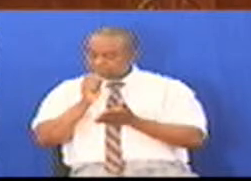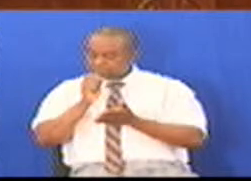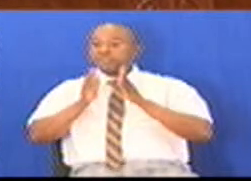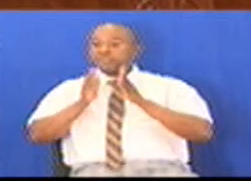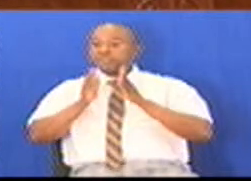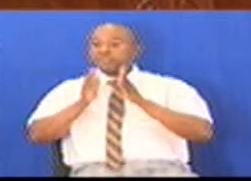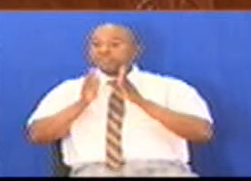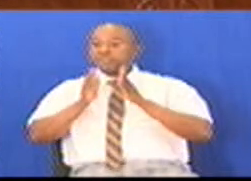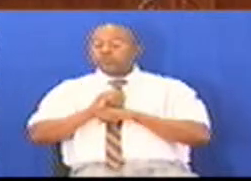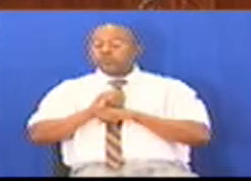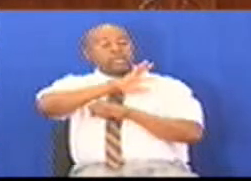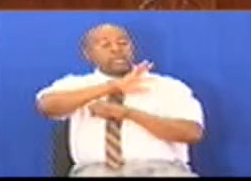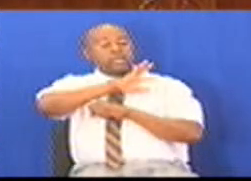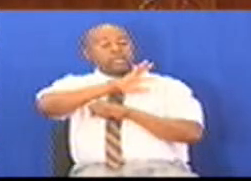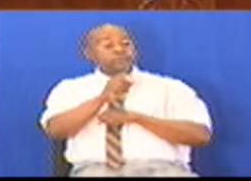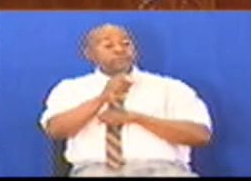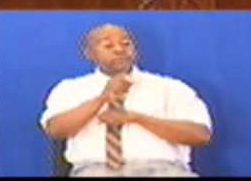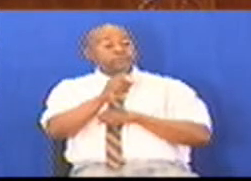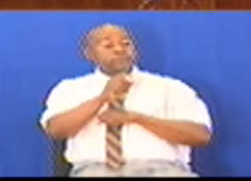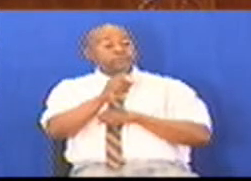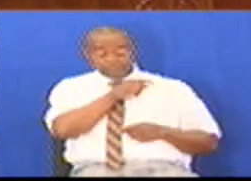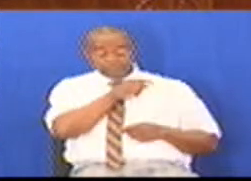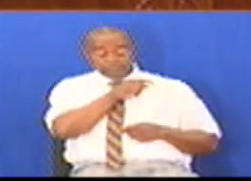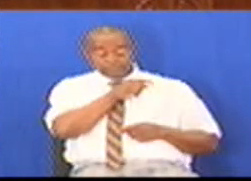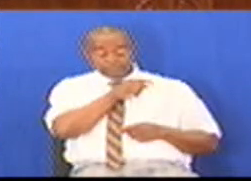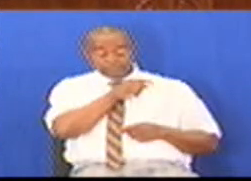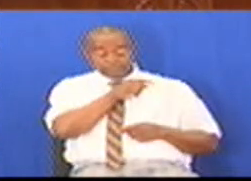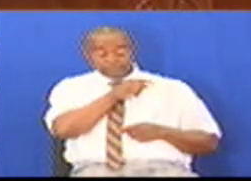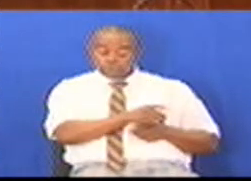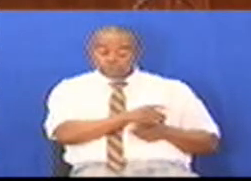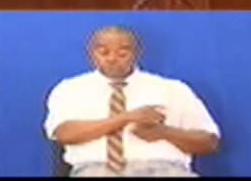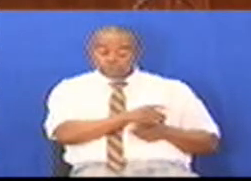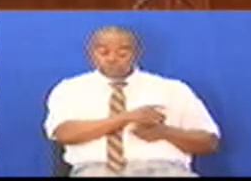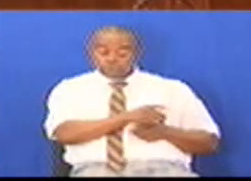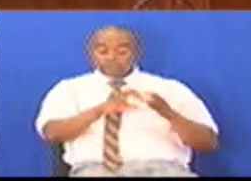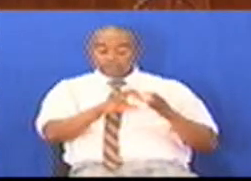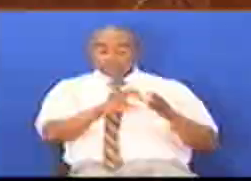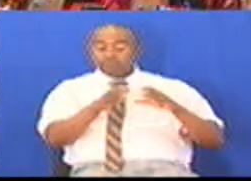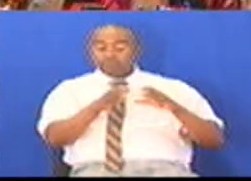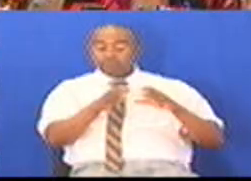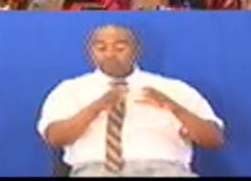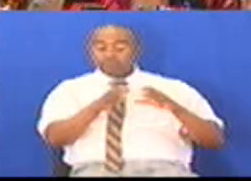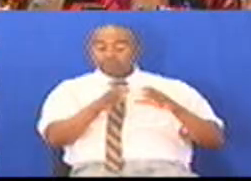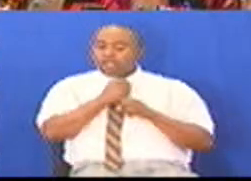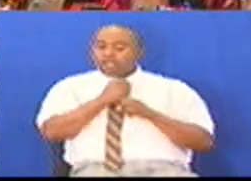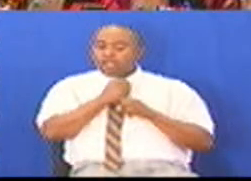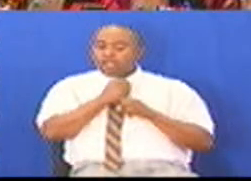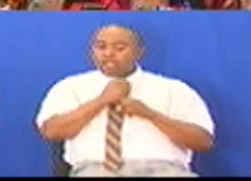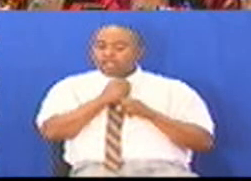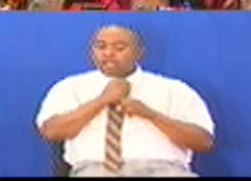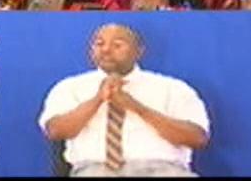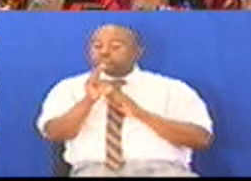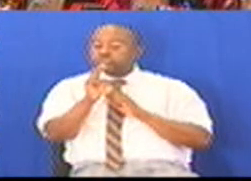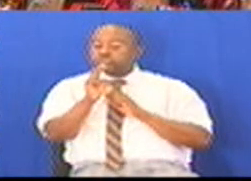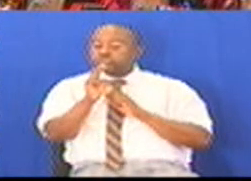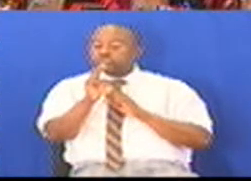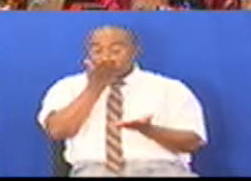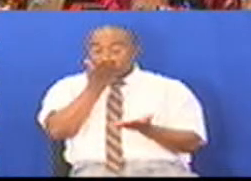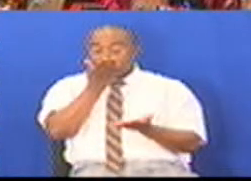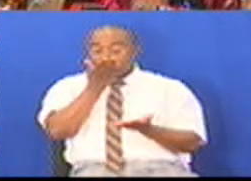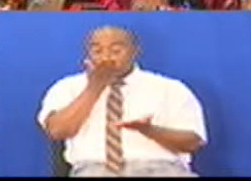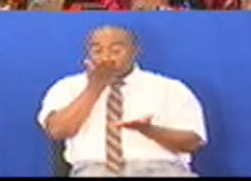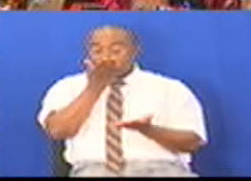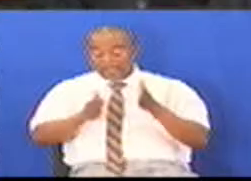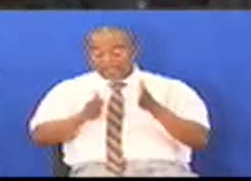wataalamu wote kutoka Wizara ya Fedha na Mipango ambao walishirikiana na kamati katika hatua zote za kujadili mapendekezo ya mpango huu.